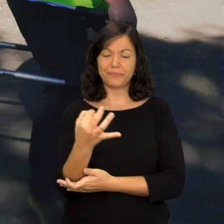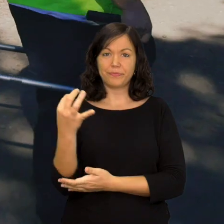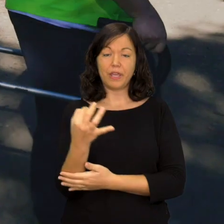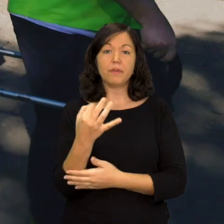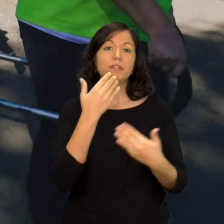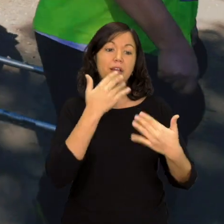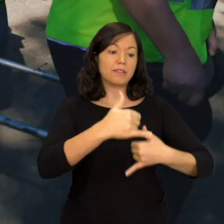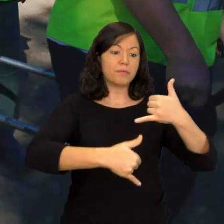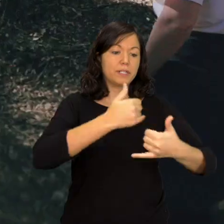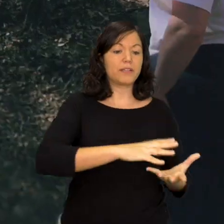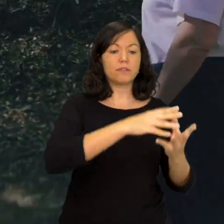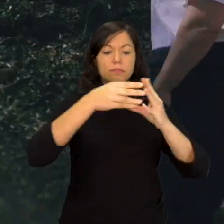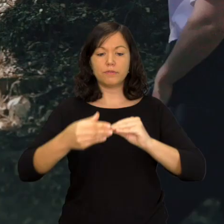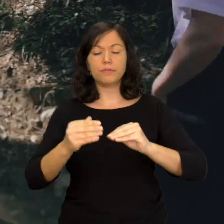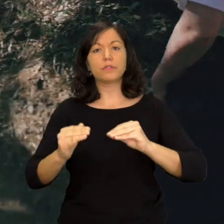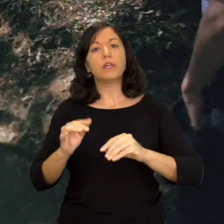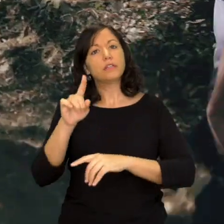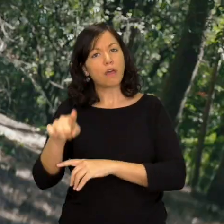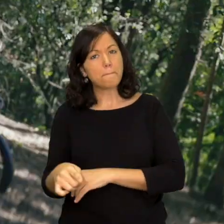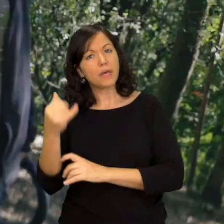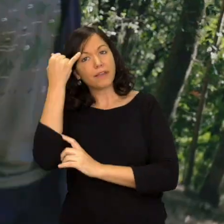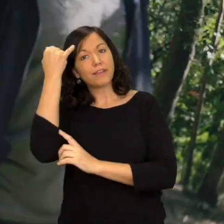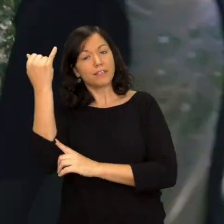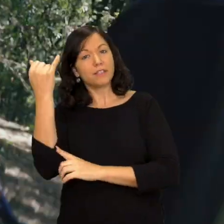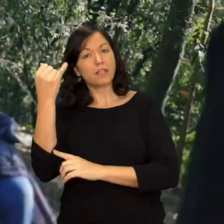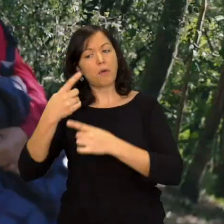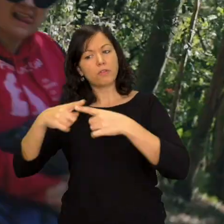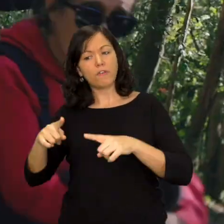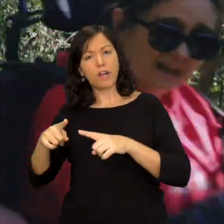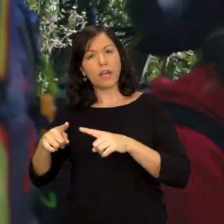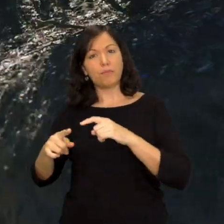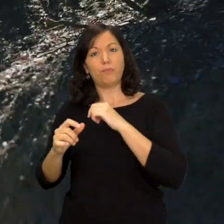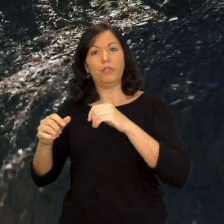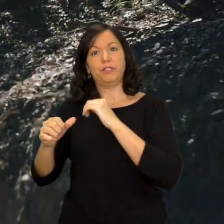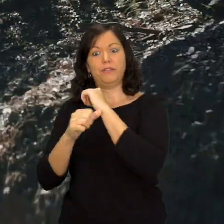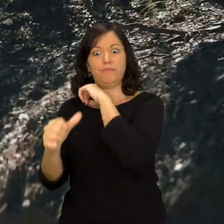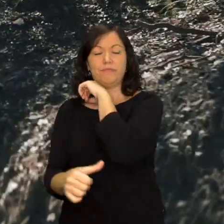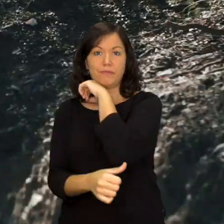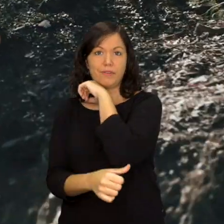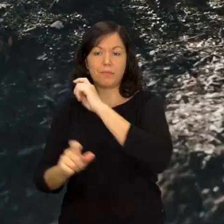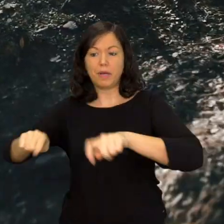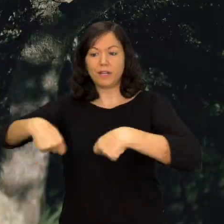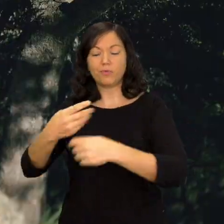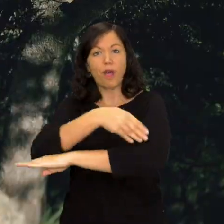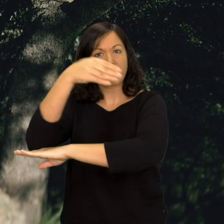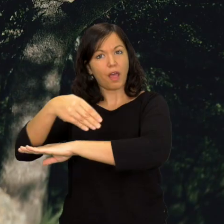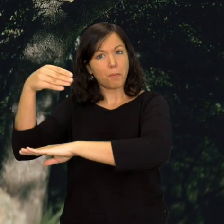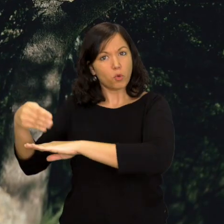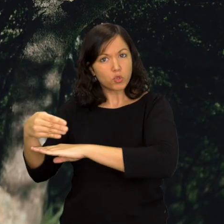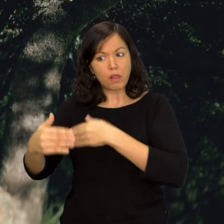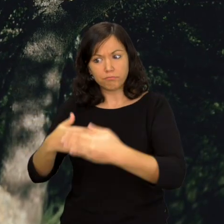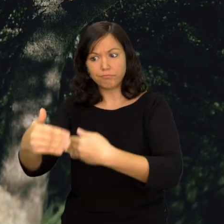garantit i amb la Joalet i amb altres iniciatives que s'estan tirant endavant des del Parc Natural del Montseny, doncs